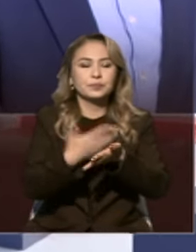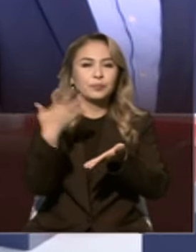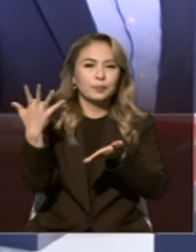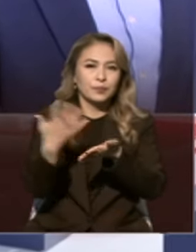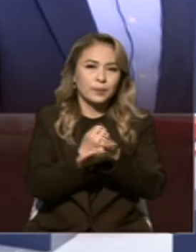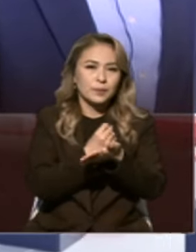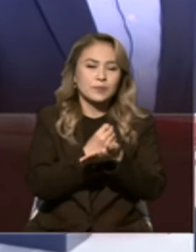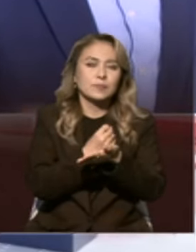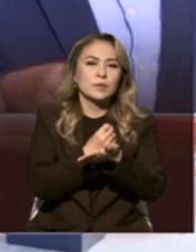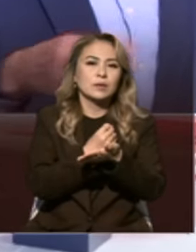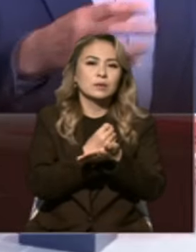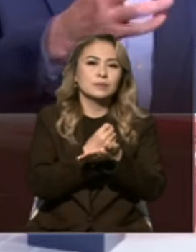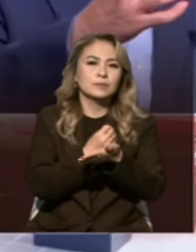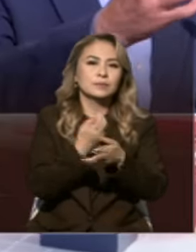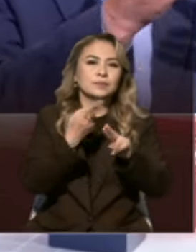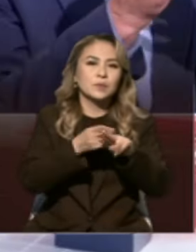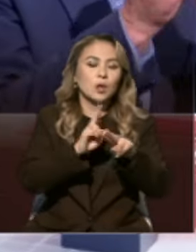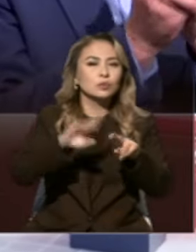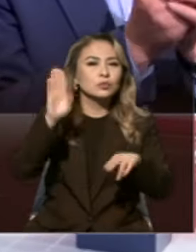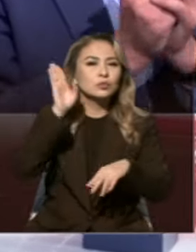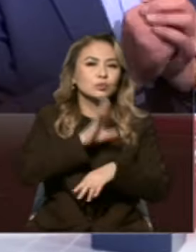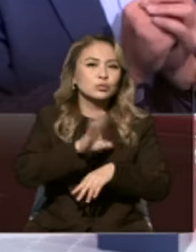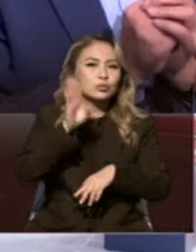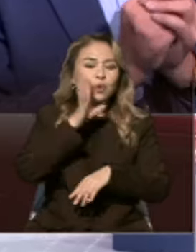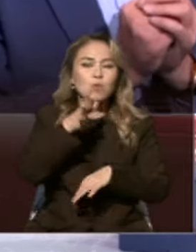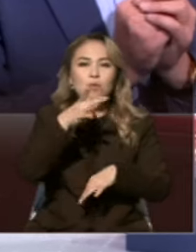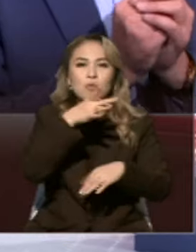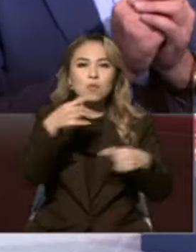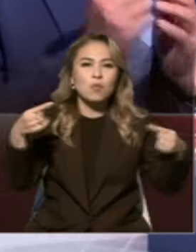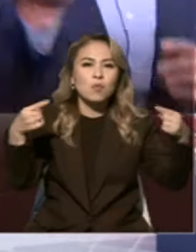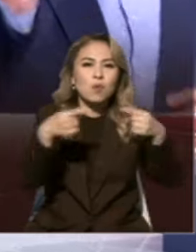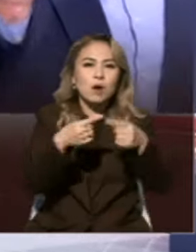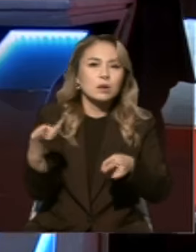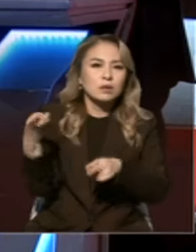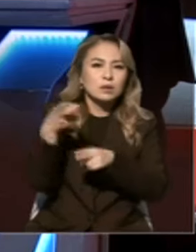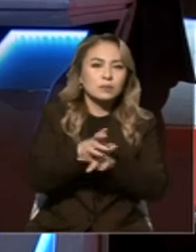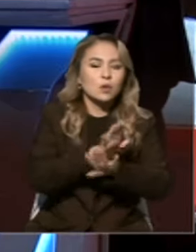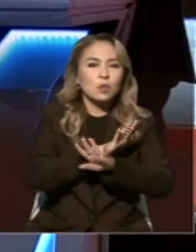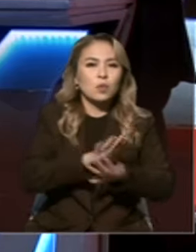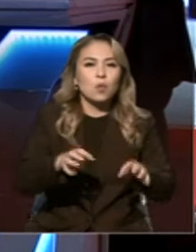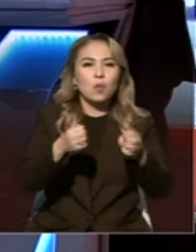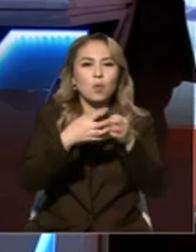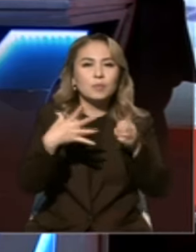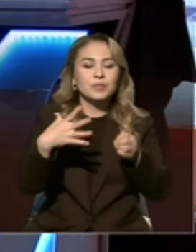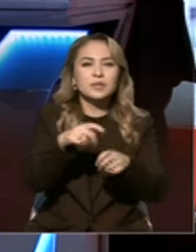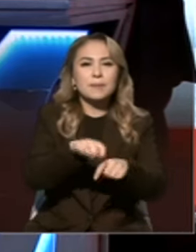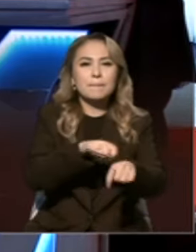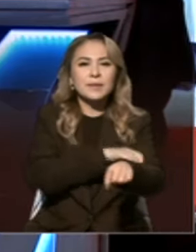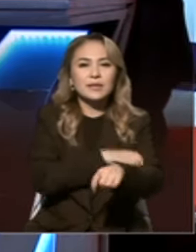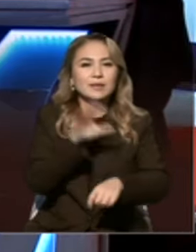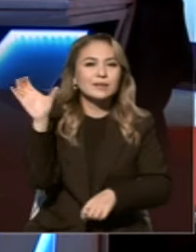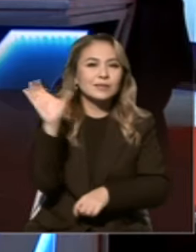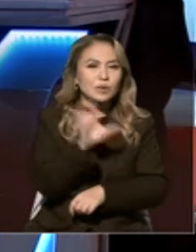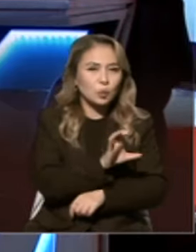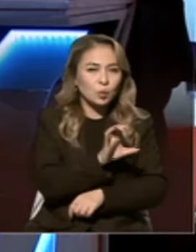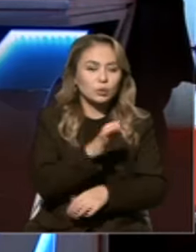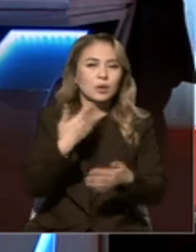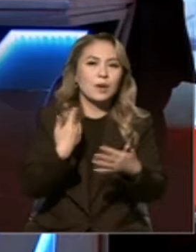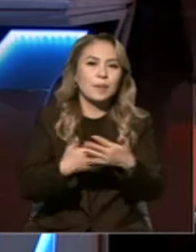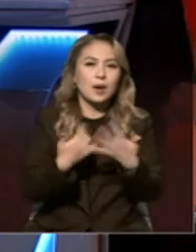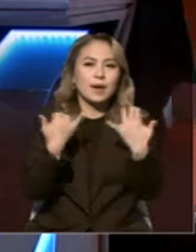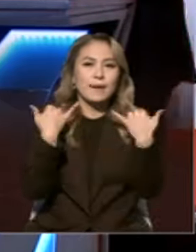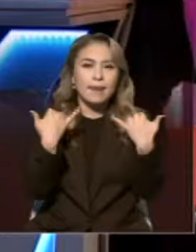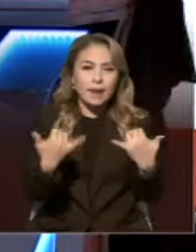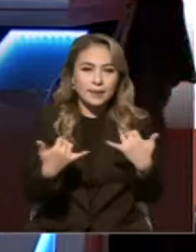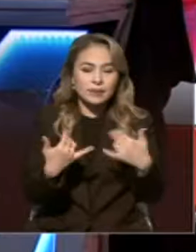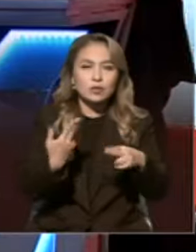қалдық. Көрдіңіз ба? Енді міне судың уақытымен келмеуіне байланысты 15 метр секундына ғана келіп тұрды су. Енді мысалға міне қазір